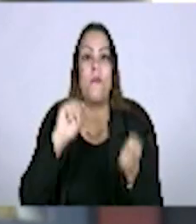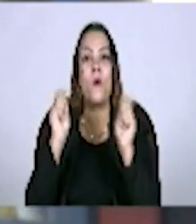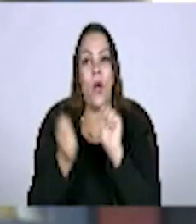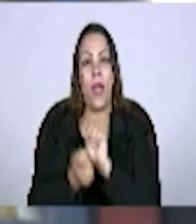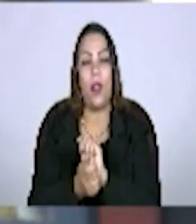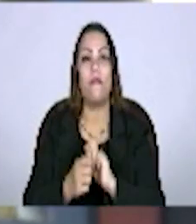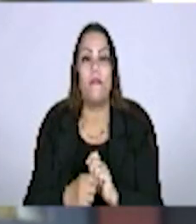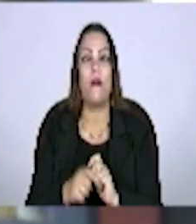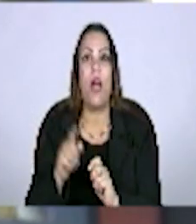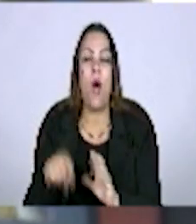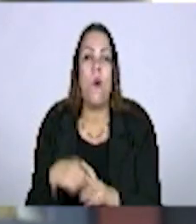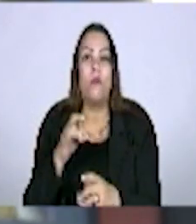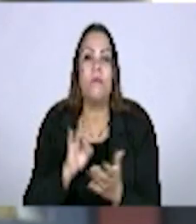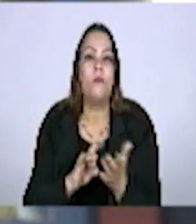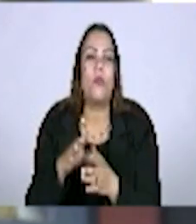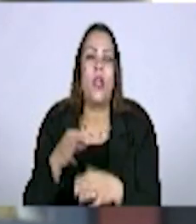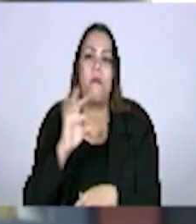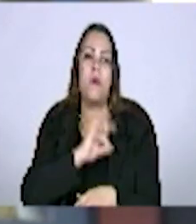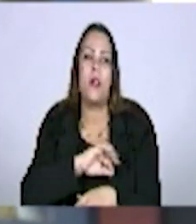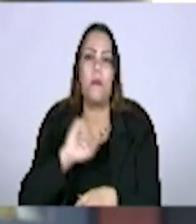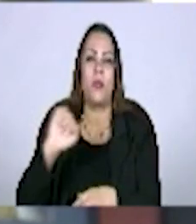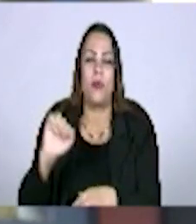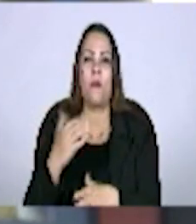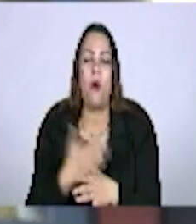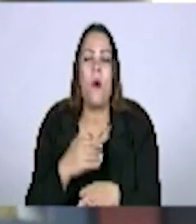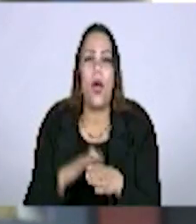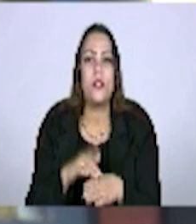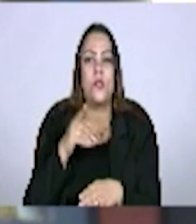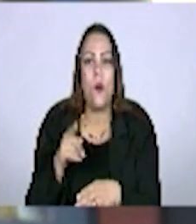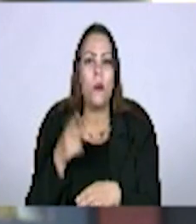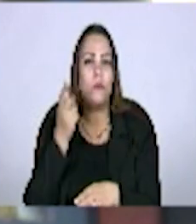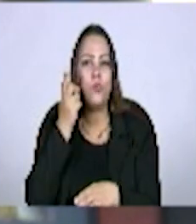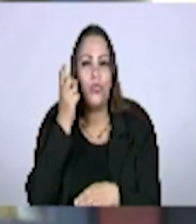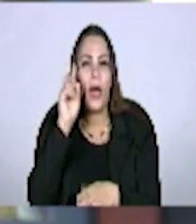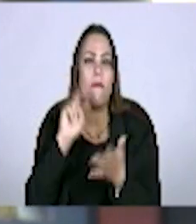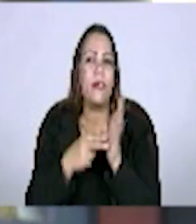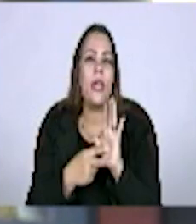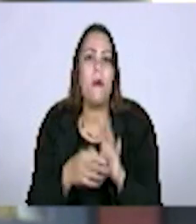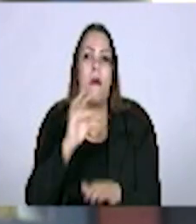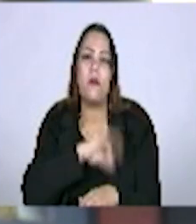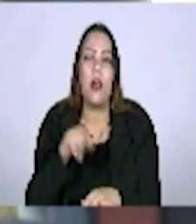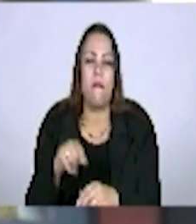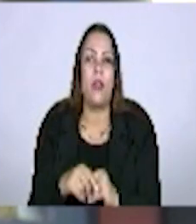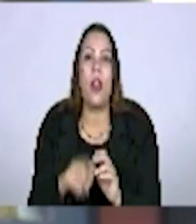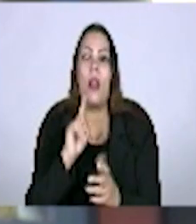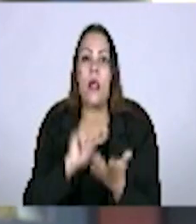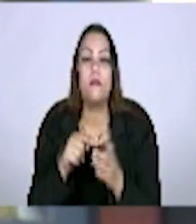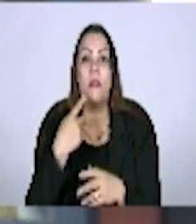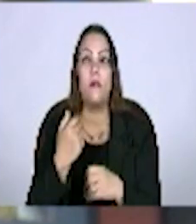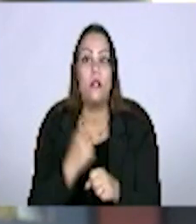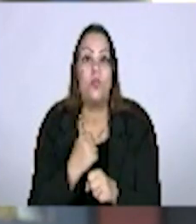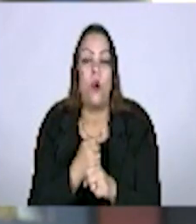او ناقد المصالح بتاعتهم واو حس ان هم مش قادرين يحققوا هذه المصالح فاذا يعني عمليه